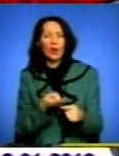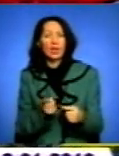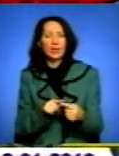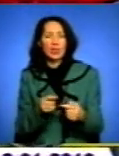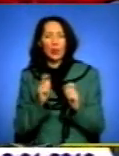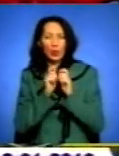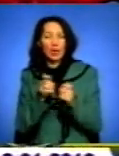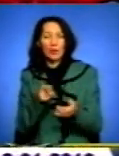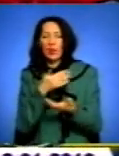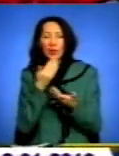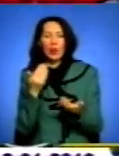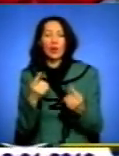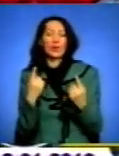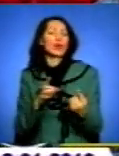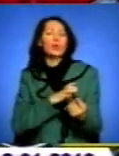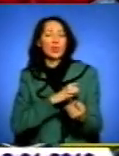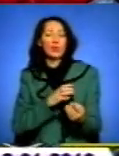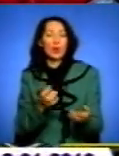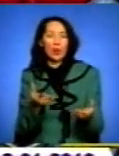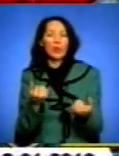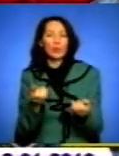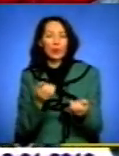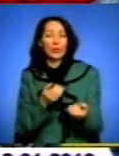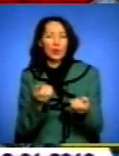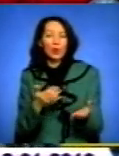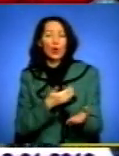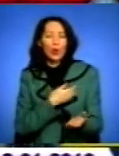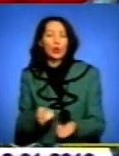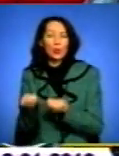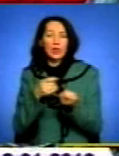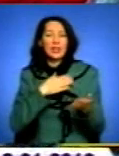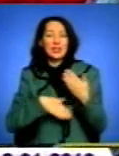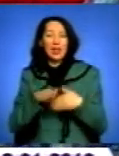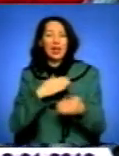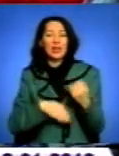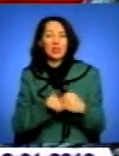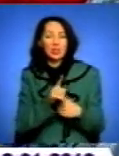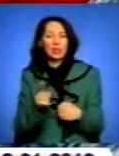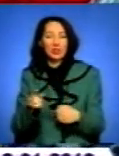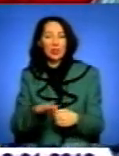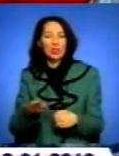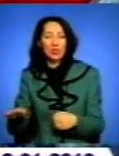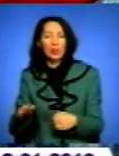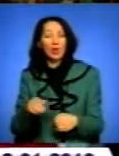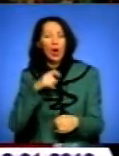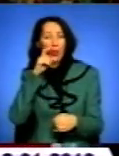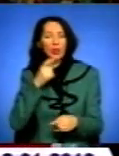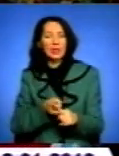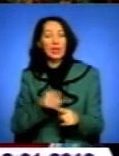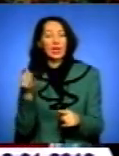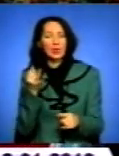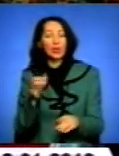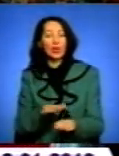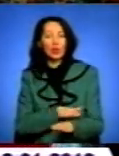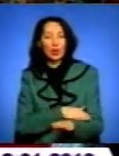мають великих таких цих, але беруть це особисто, що хочуть принести радість особисто деякій дитині тут на Україні. Ця історія довша трошки.